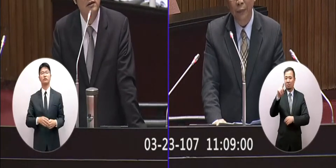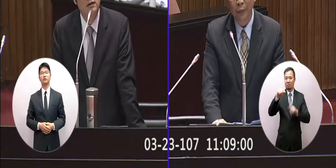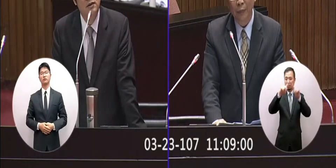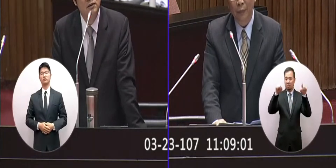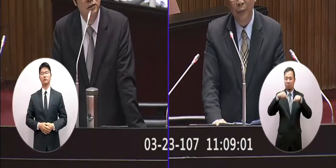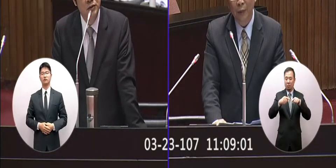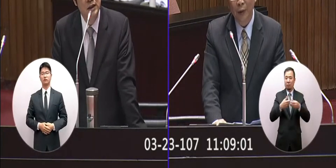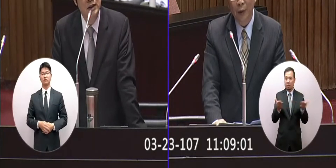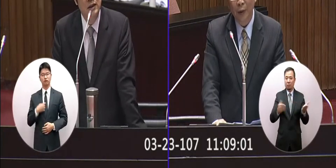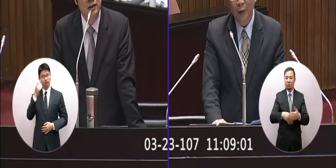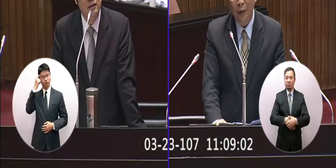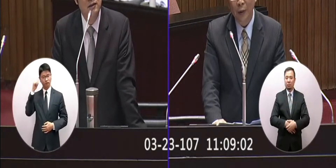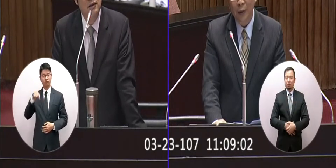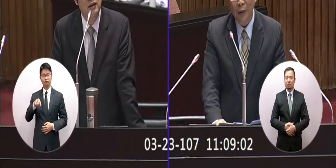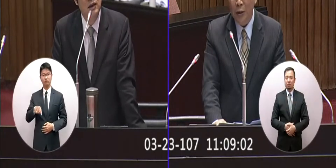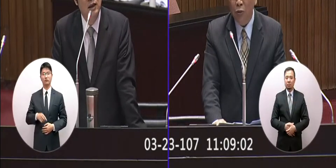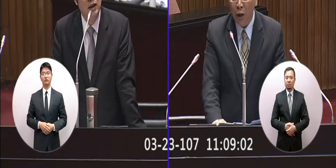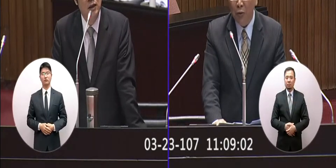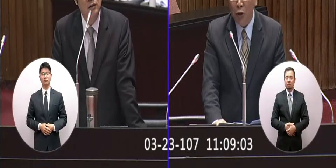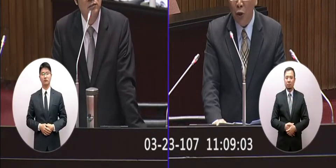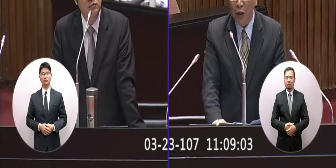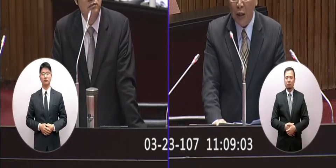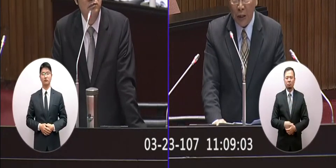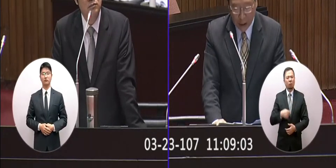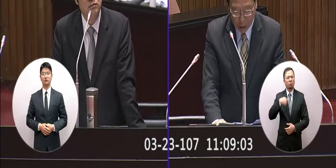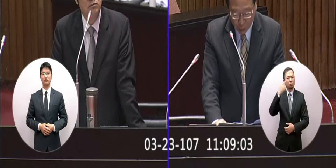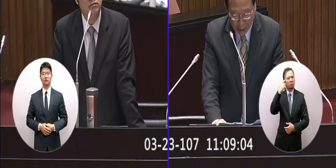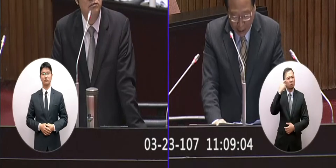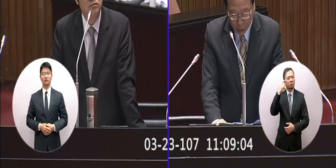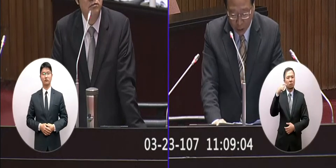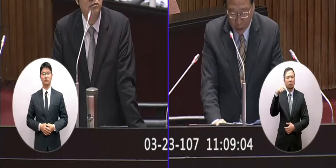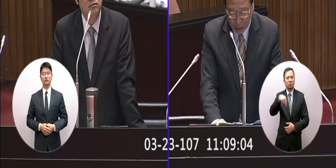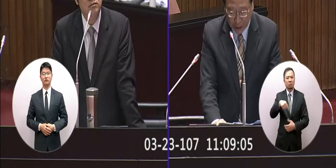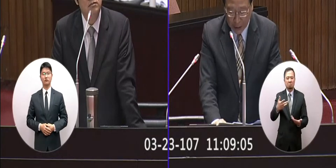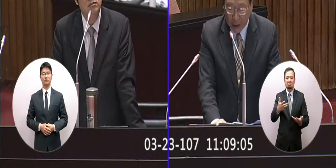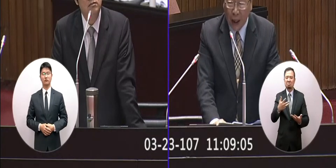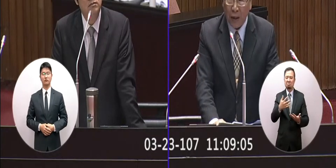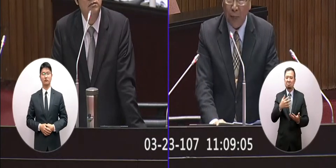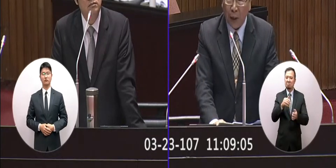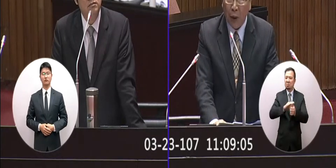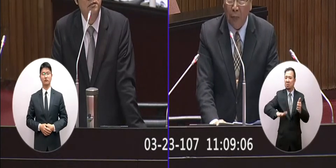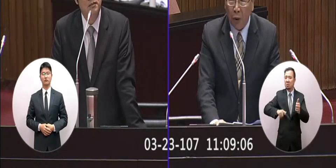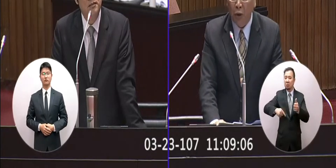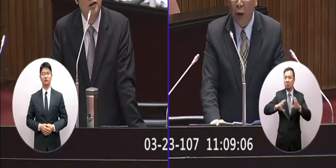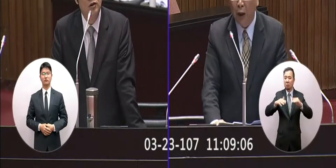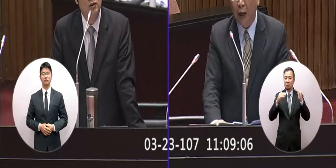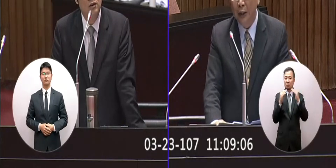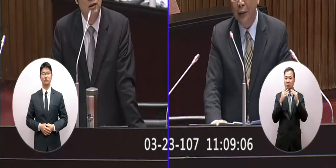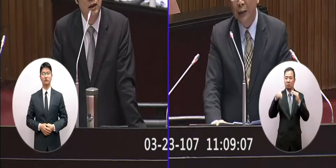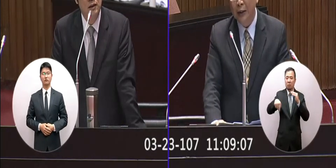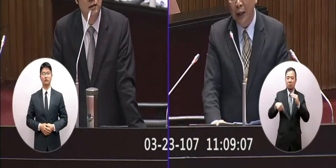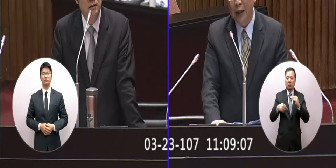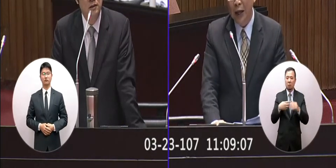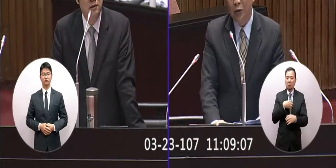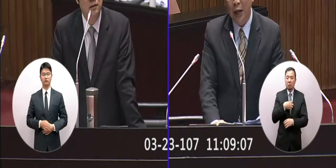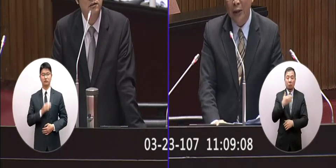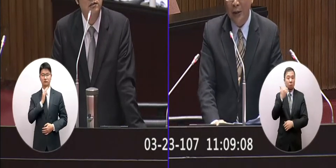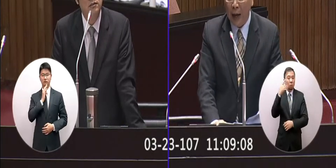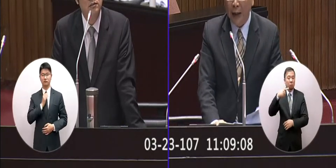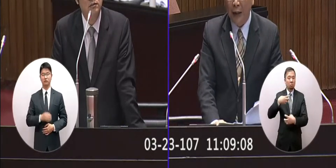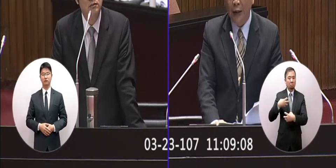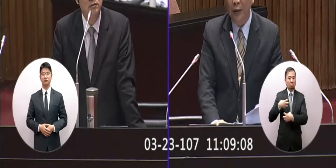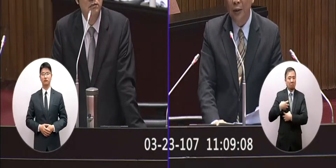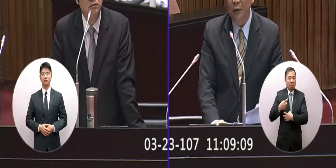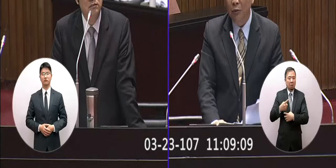去宣导哈，我觉得这个。 但是我认为说这是一个国家安全的问题，今天要是兵员不够的话、那你要